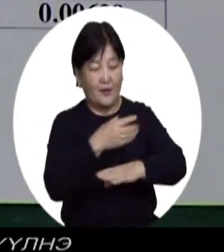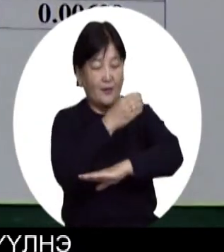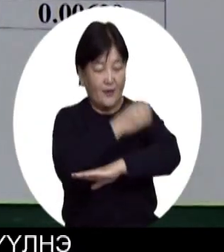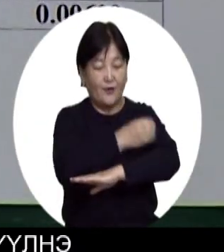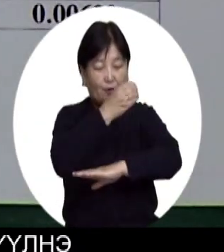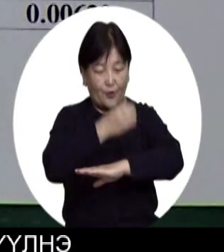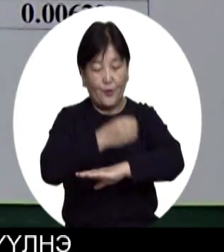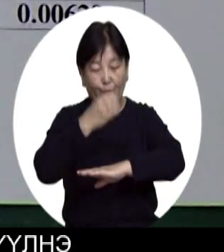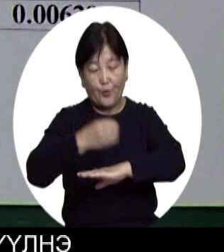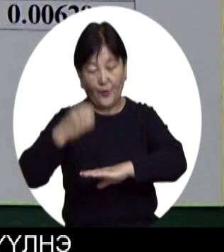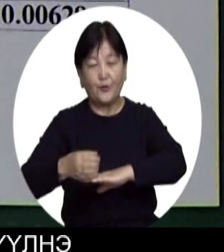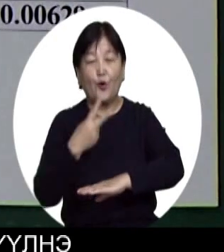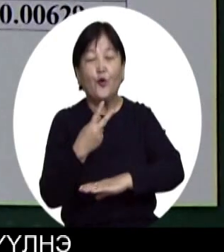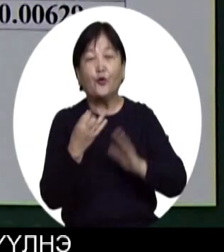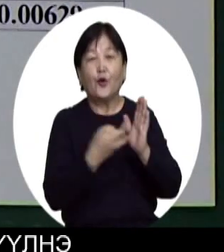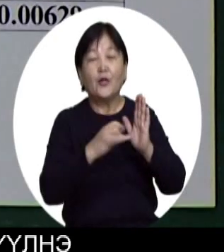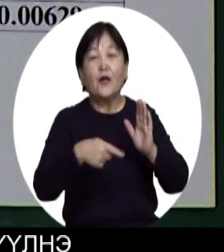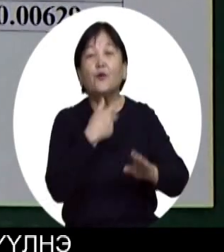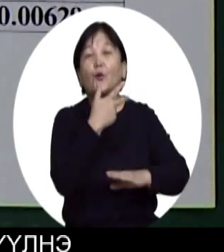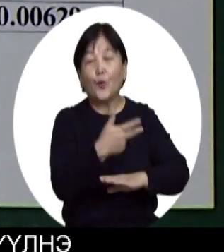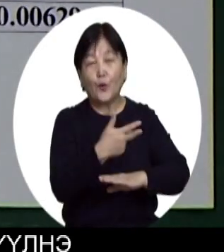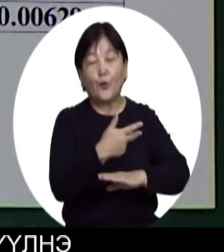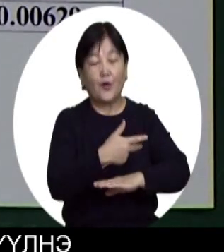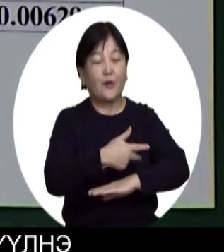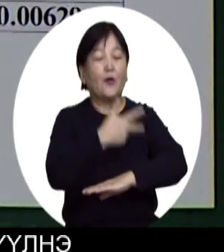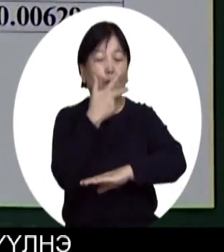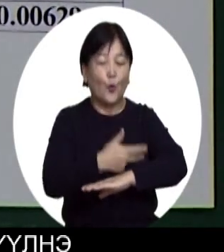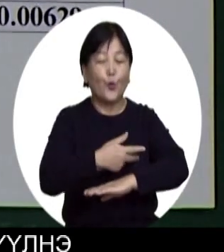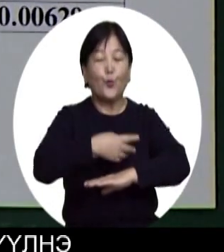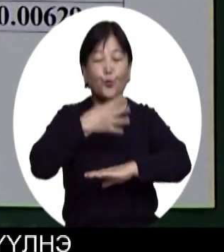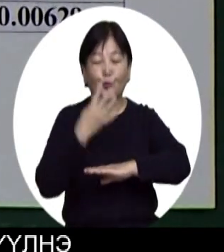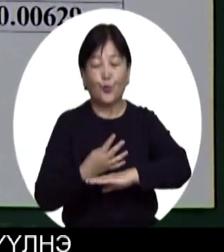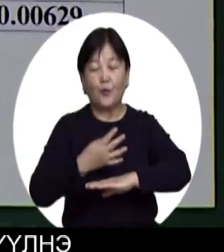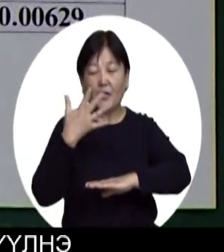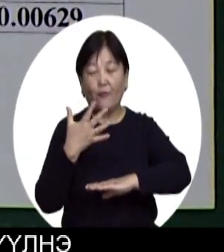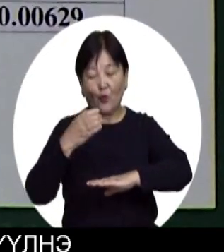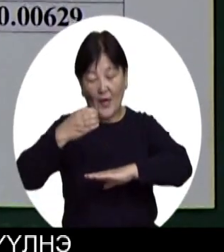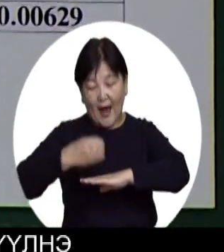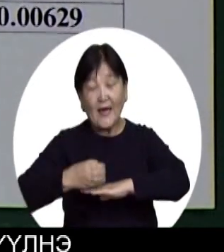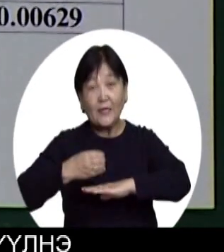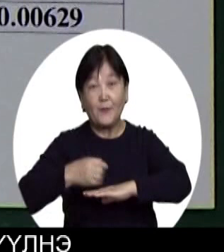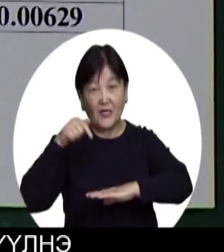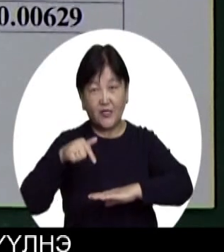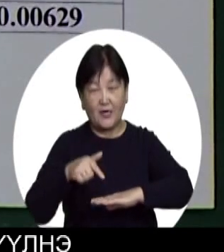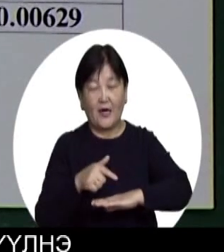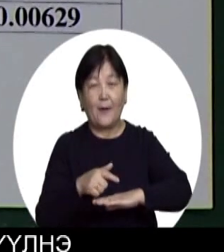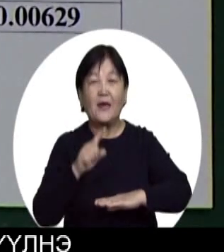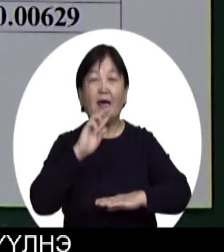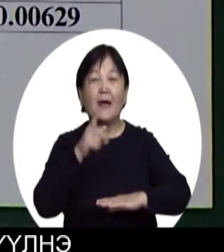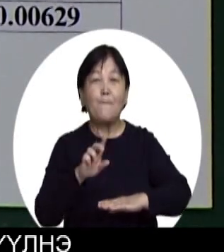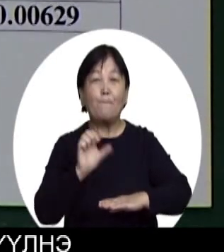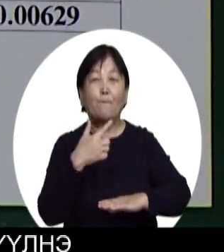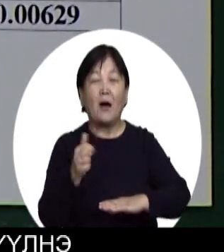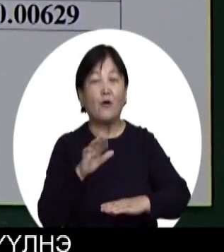урвал 27.3 секунд. За гих мэтлэн явсаар хамгийн бага концентрацтай